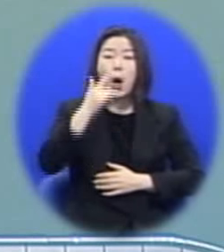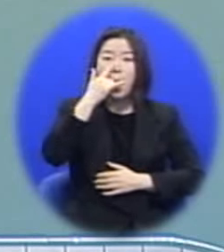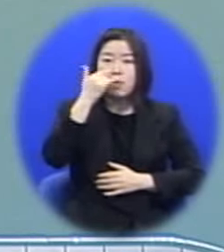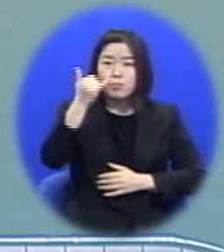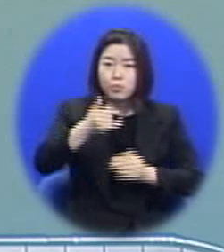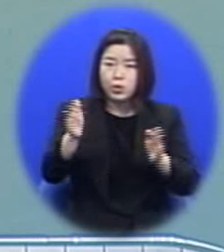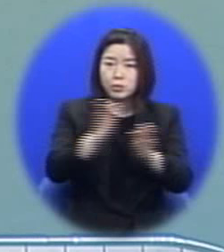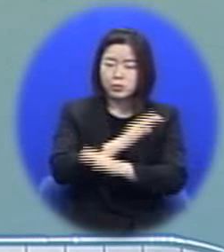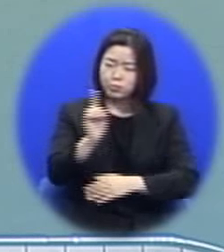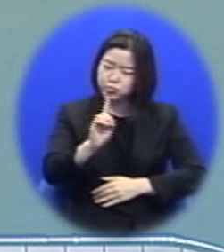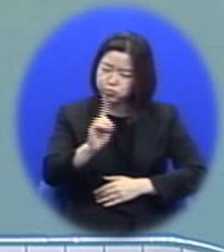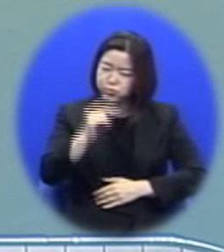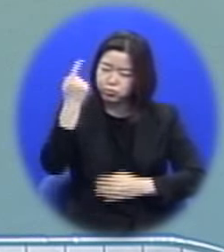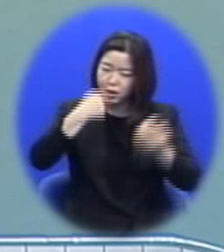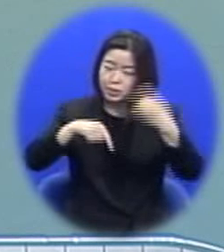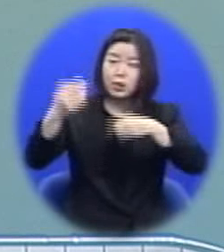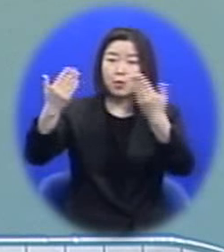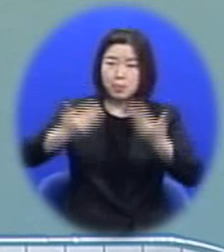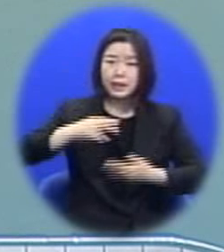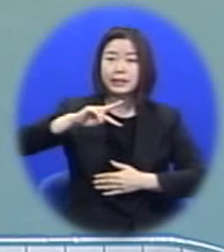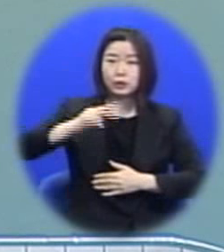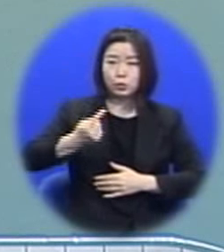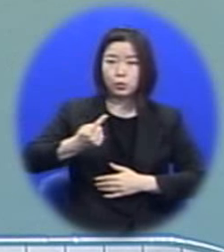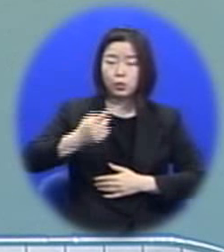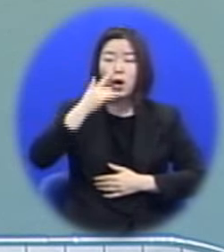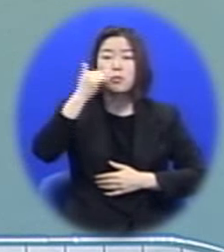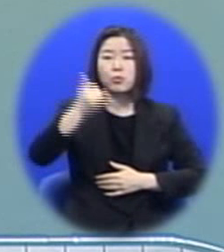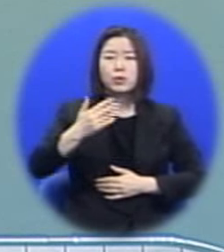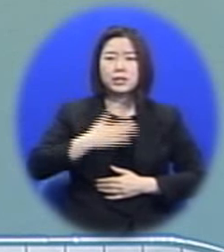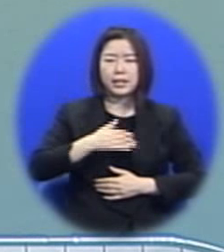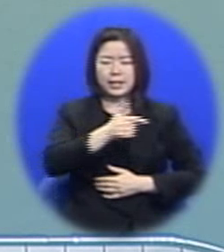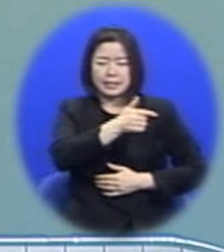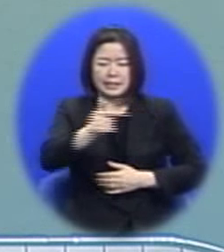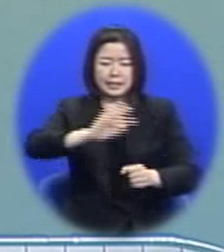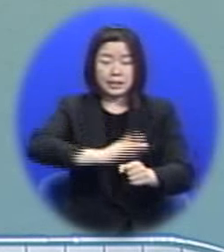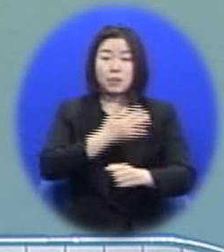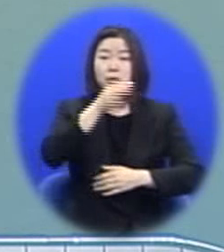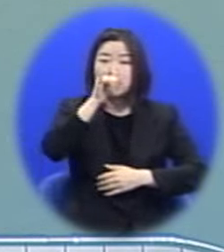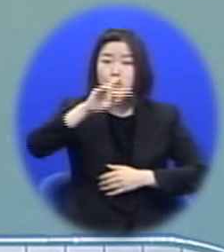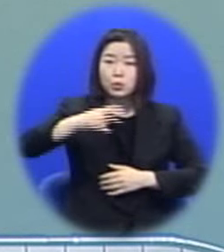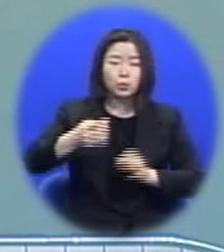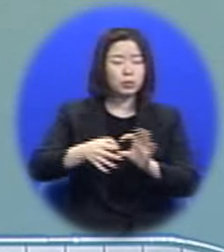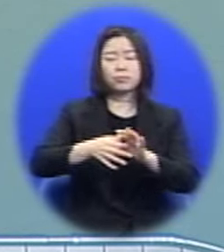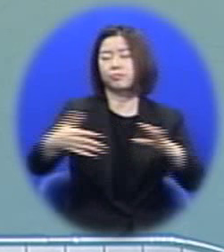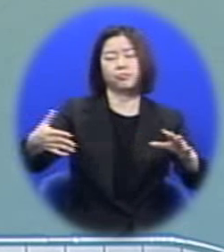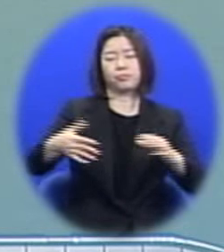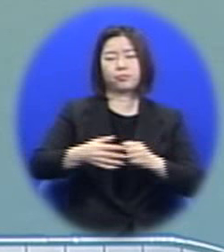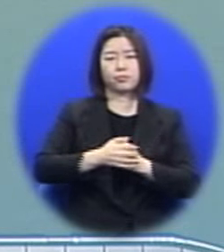부모님으로부터 어떤 상처를 받았든지 부모님이 나에게 얼마나 잘못했든지 상관없어요.